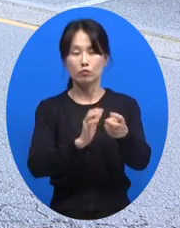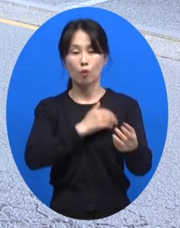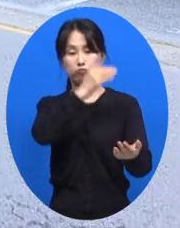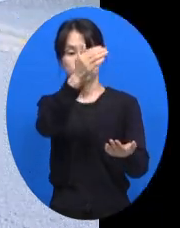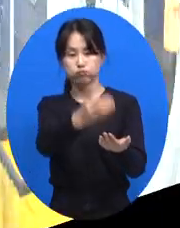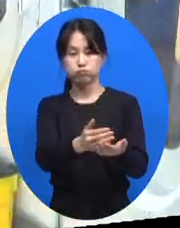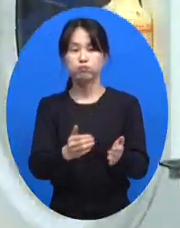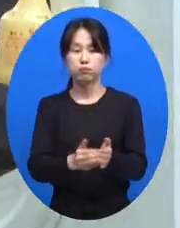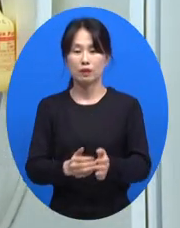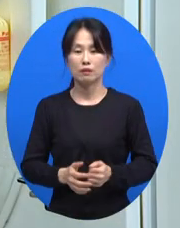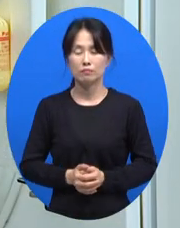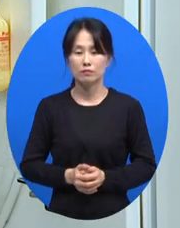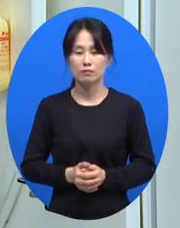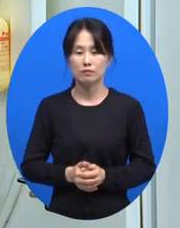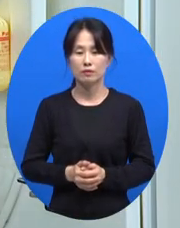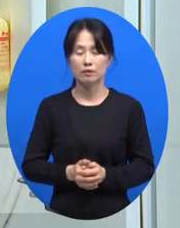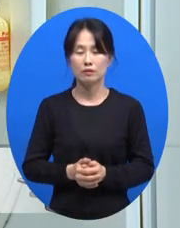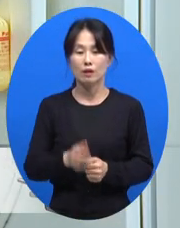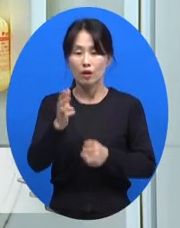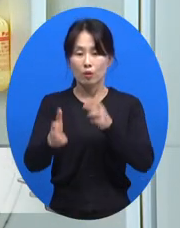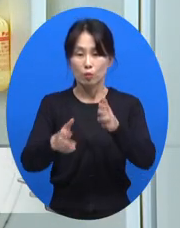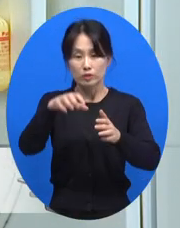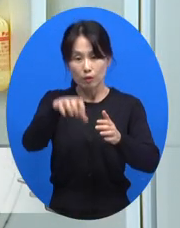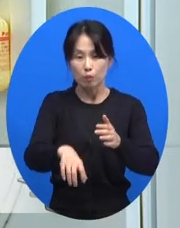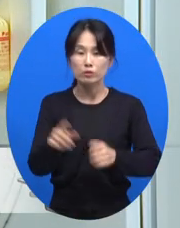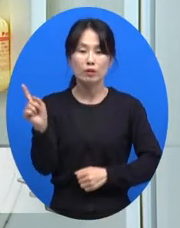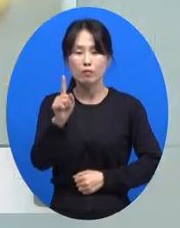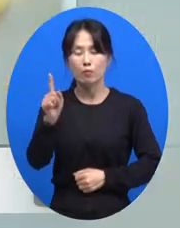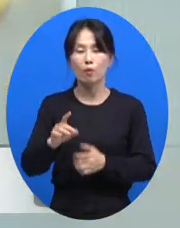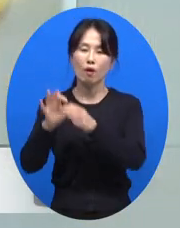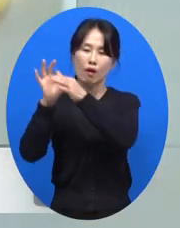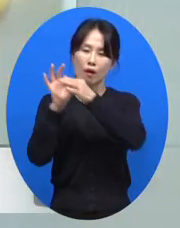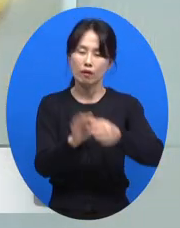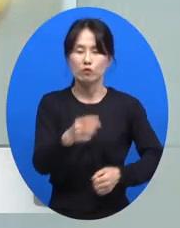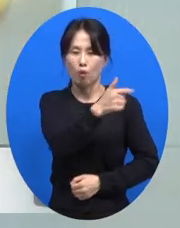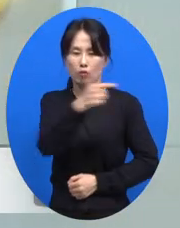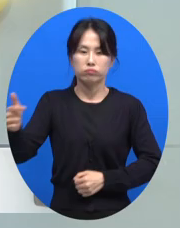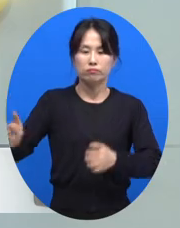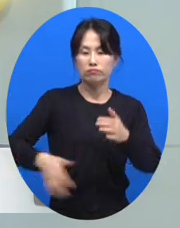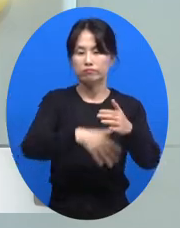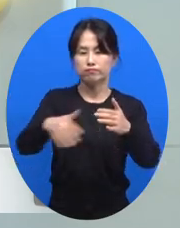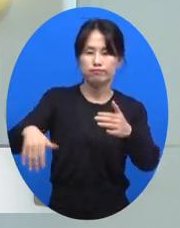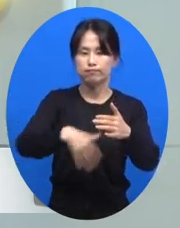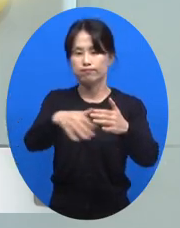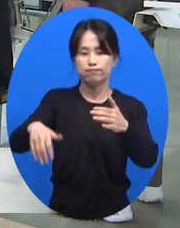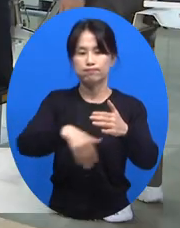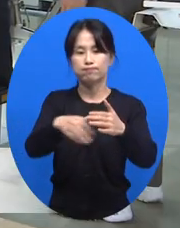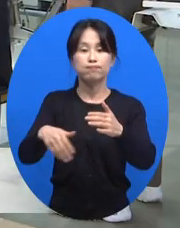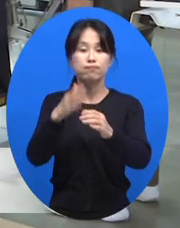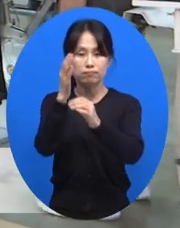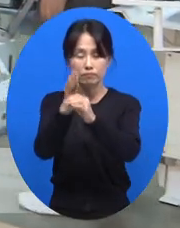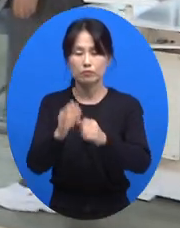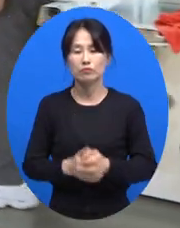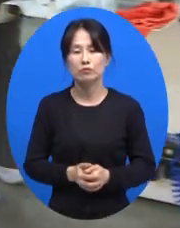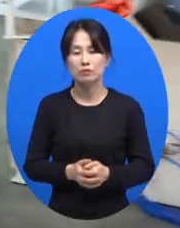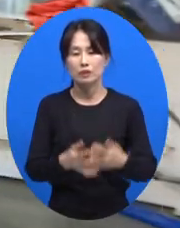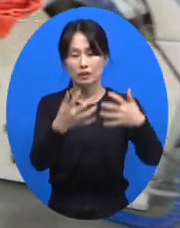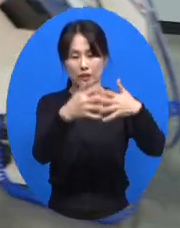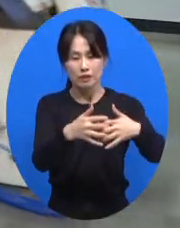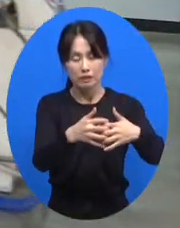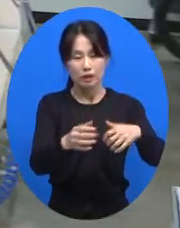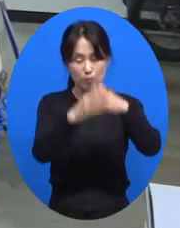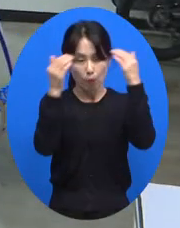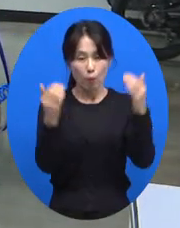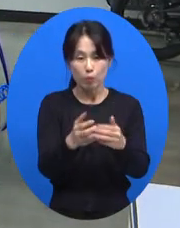한가득입니다. 세탁 공장에서는 쉴 새 없이 대형 세탁기가 돌아갑니다. 기계가 다 하는 것